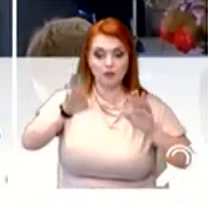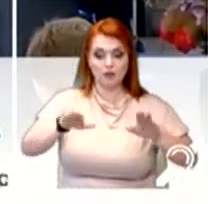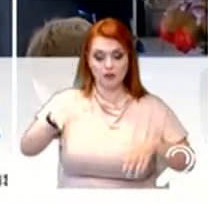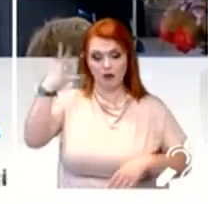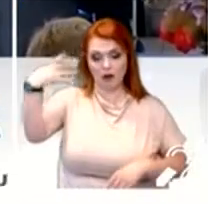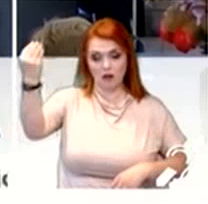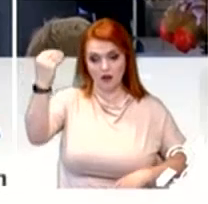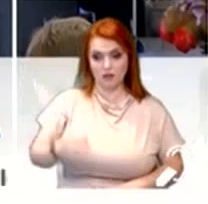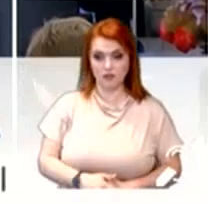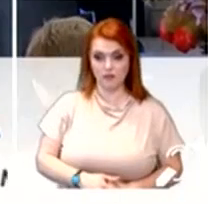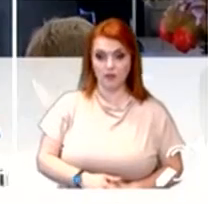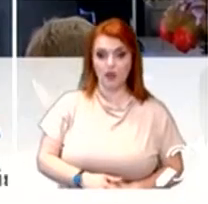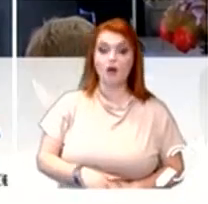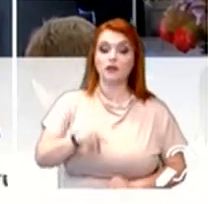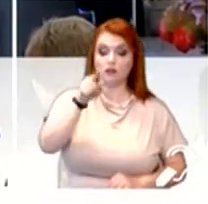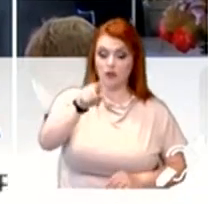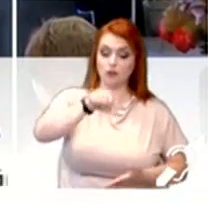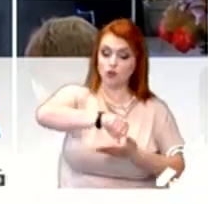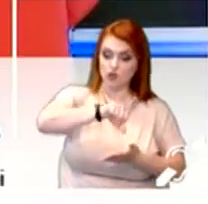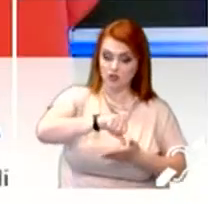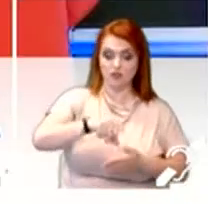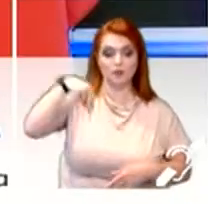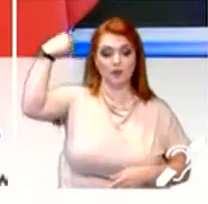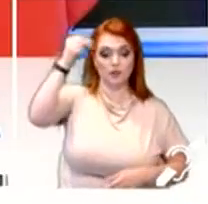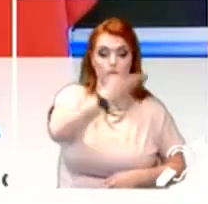au participat președinții României, Lituaniei și